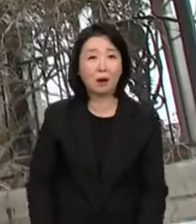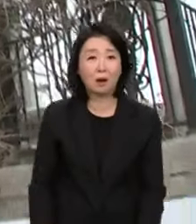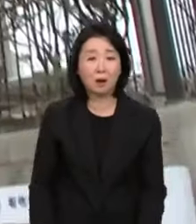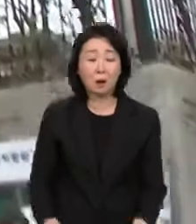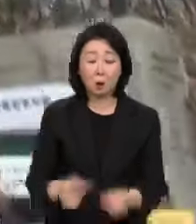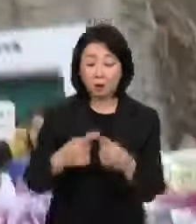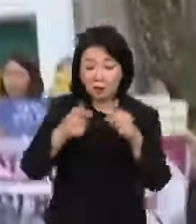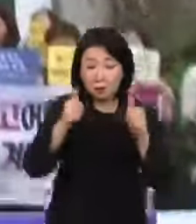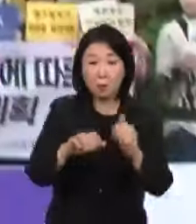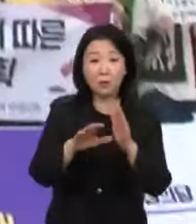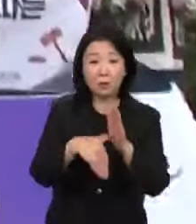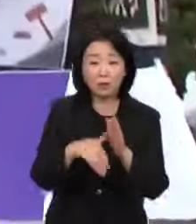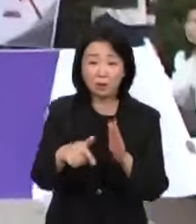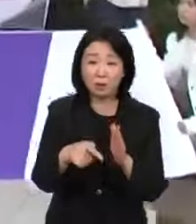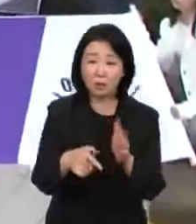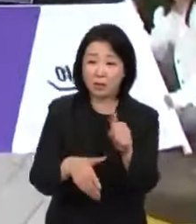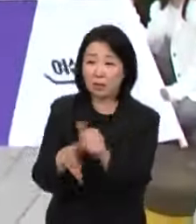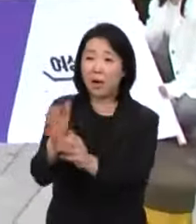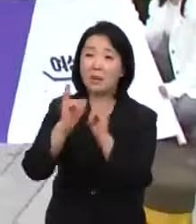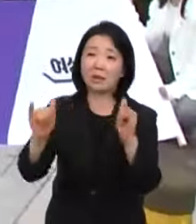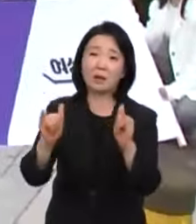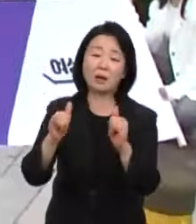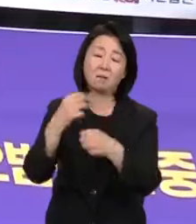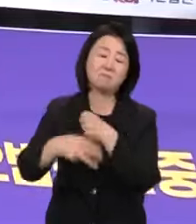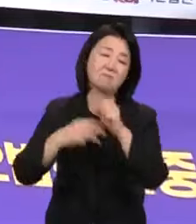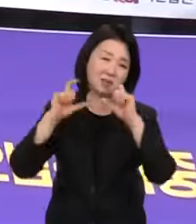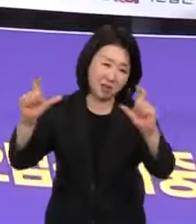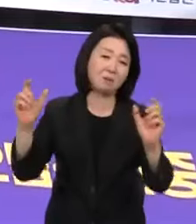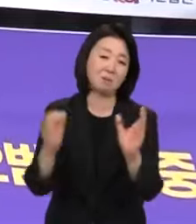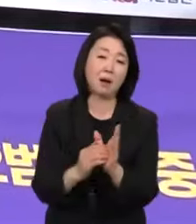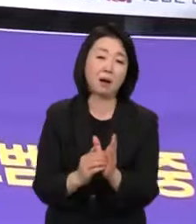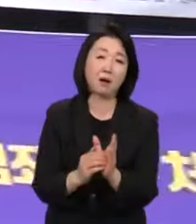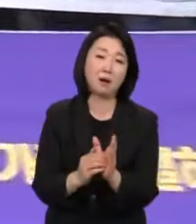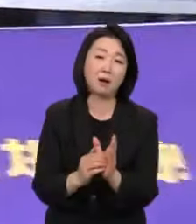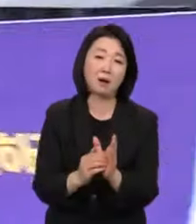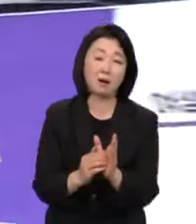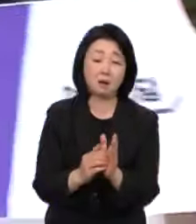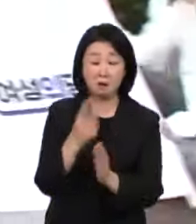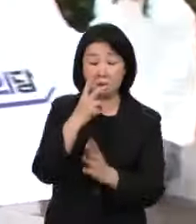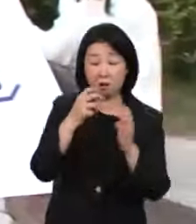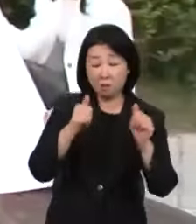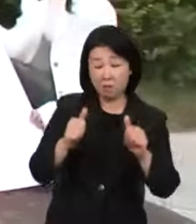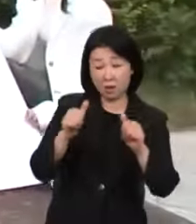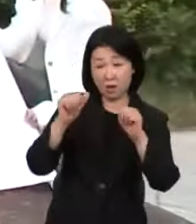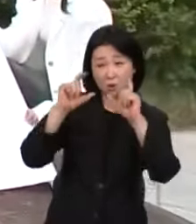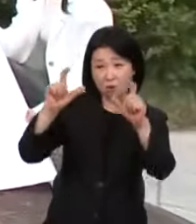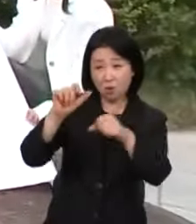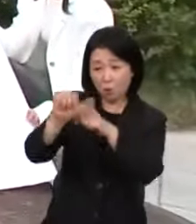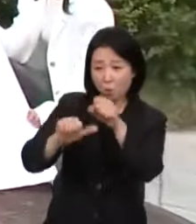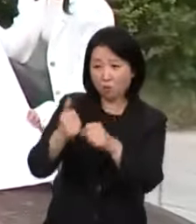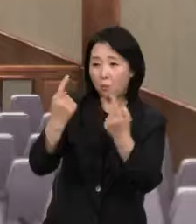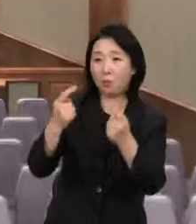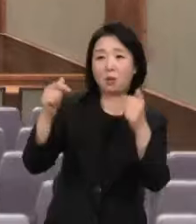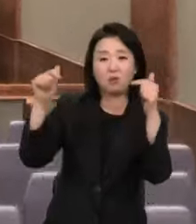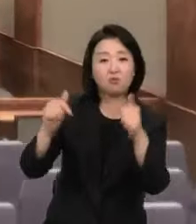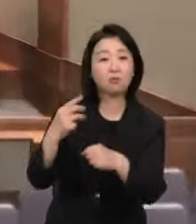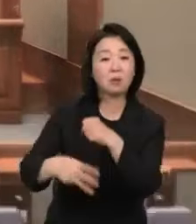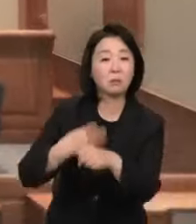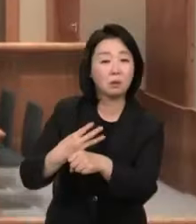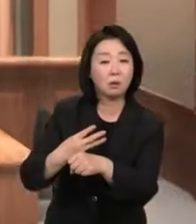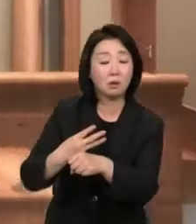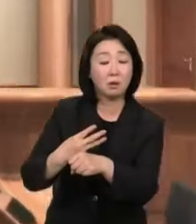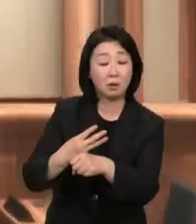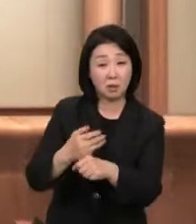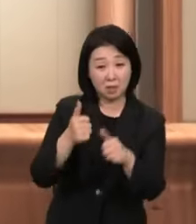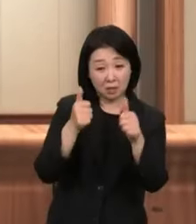1심 법원은 이런 가해자에게 징역 3년을 선고했습니다. 검찰 구형 징역 5년보다 줄었습니다.